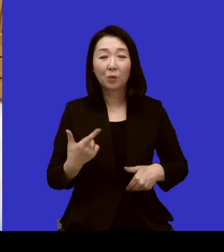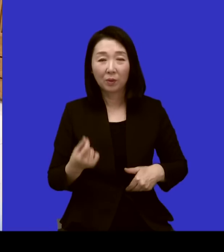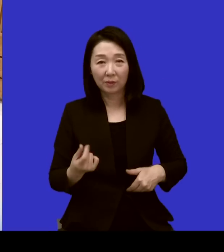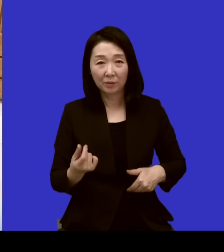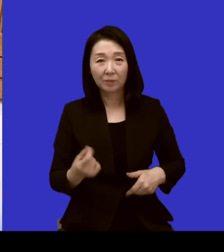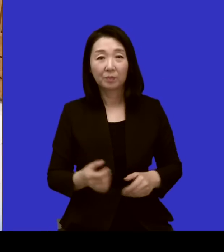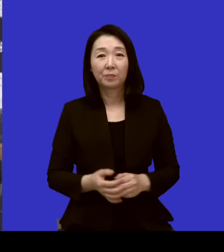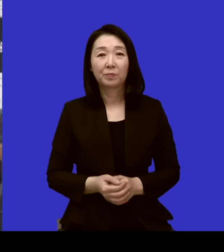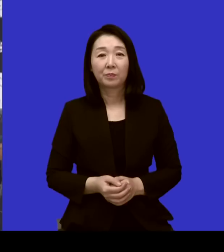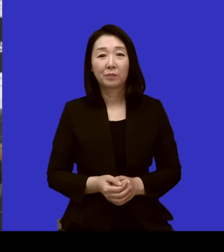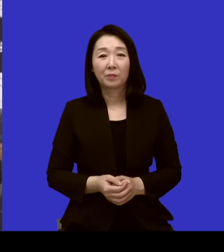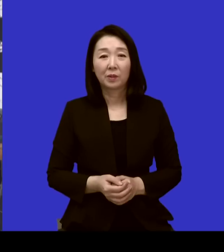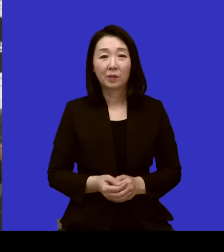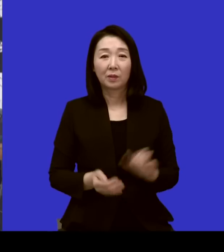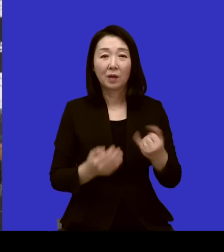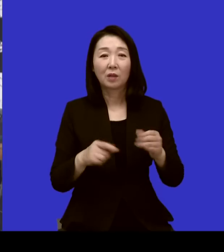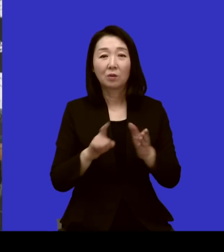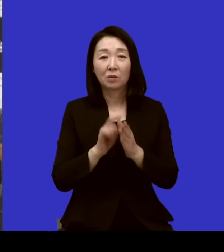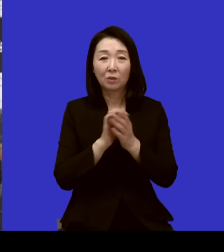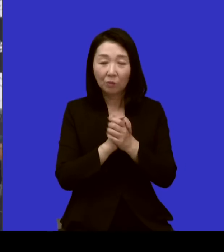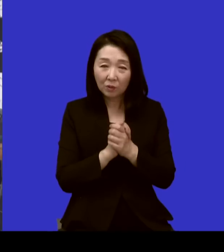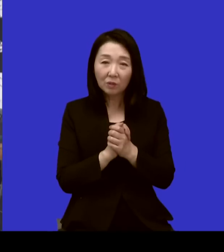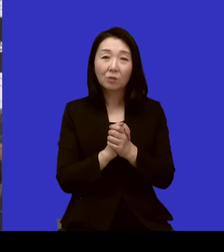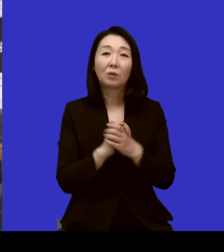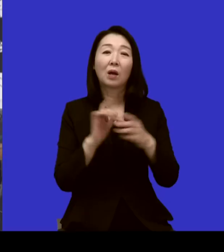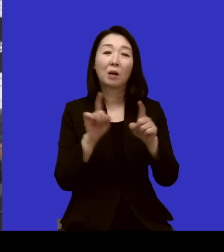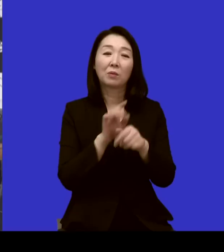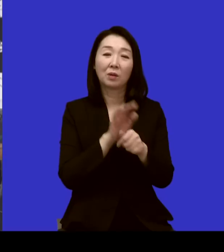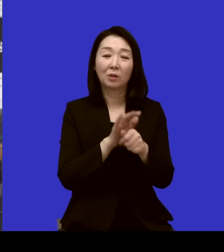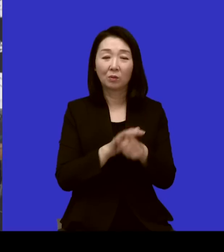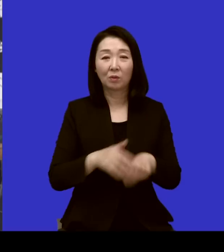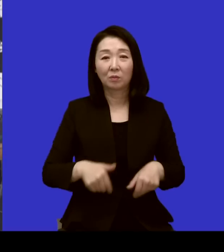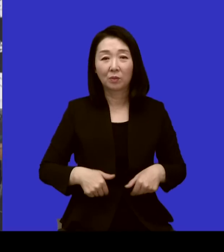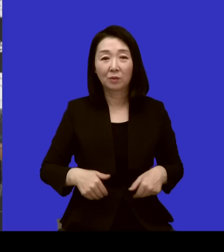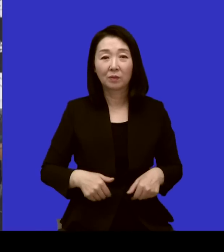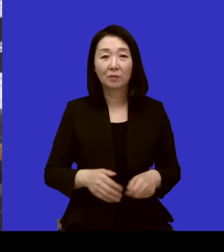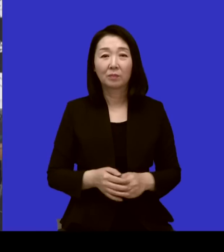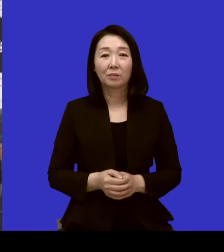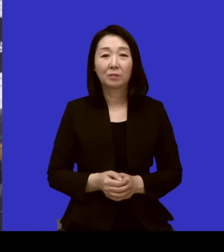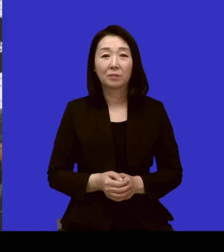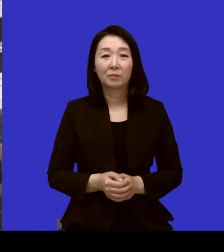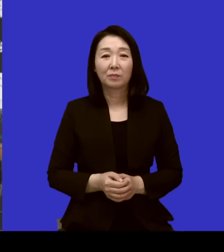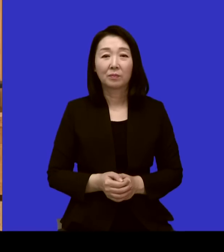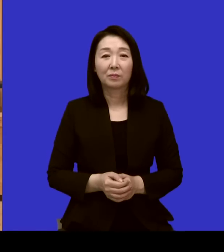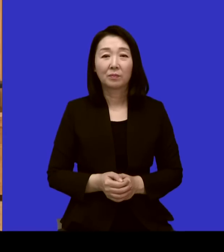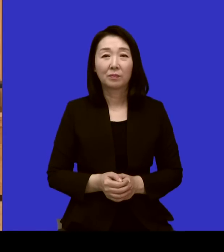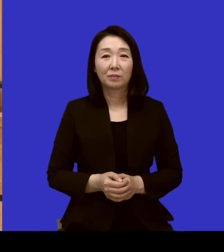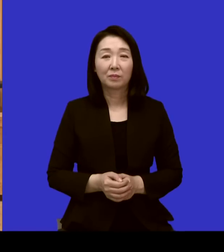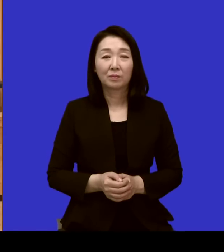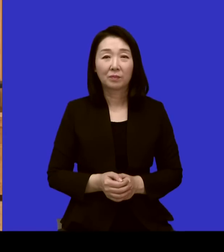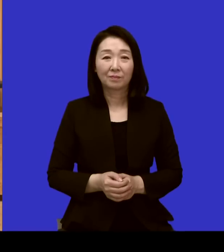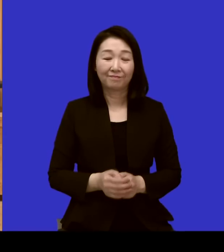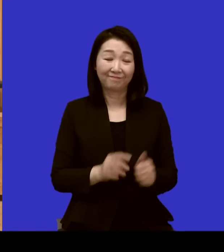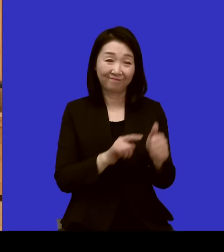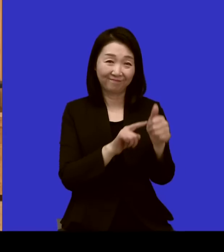일은 없으니까 네, 그 네. 아이들을 위해서 우리는 기도로 응원을 해야 될 것 같습니다. 예. 네. 우리 범균